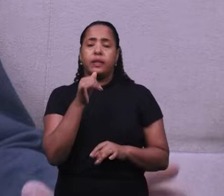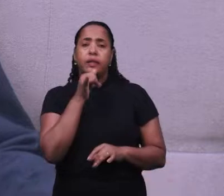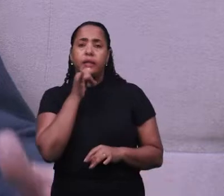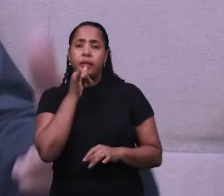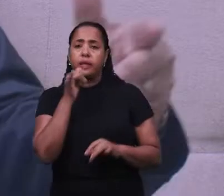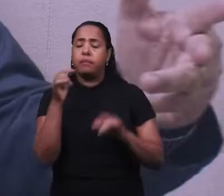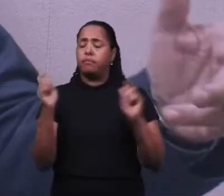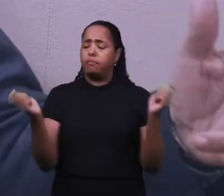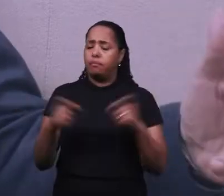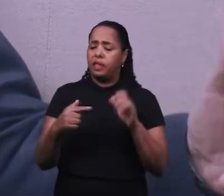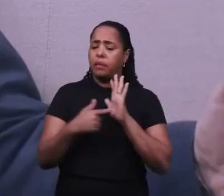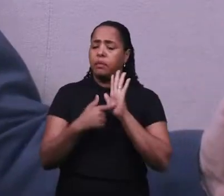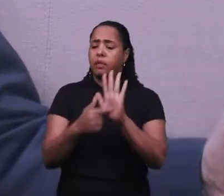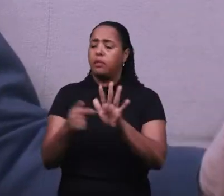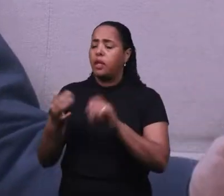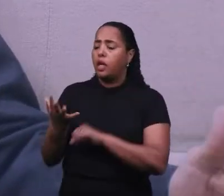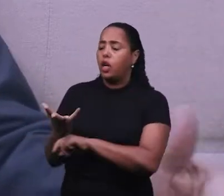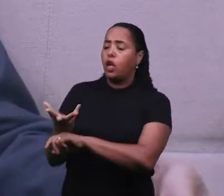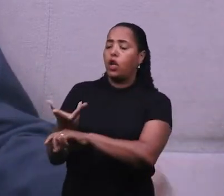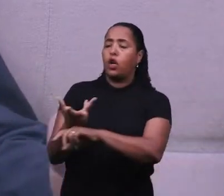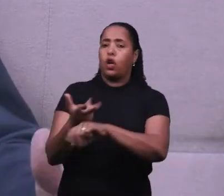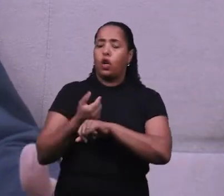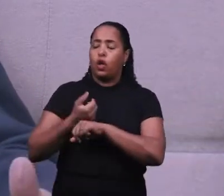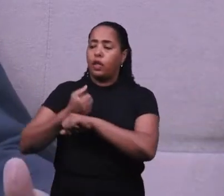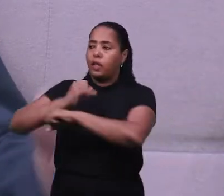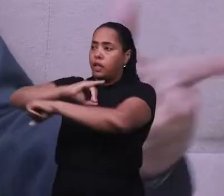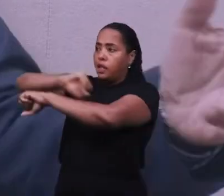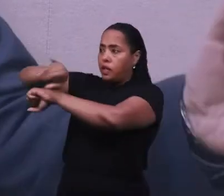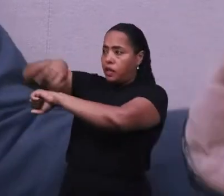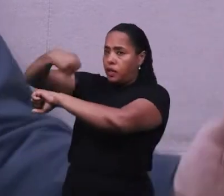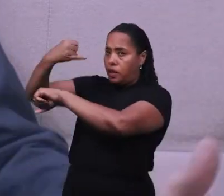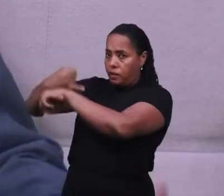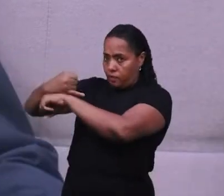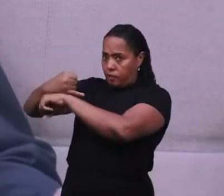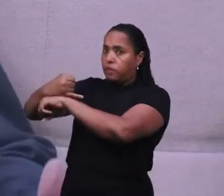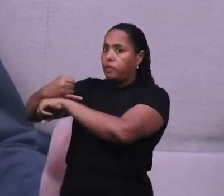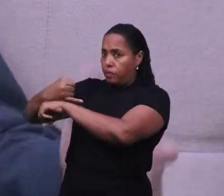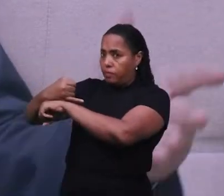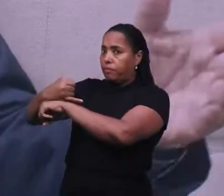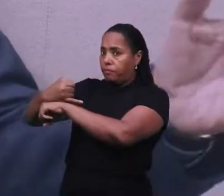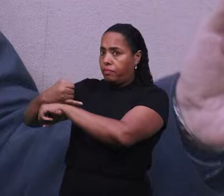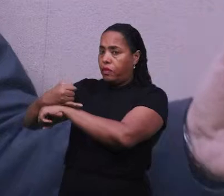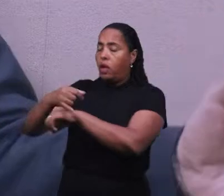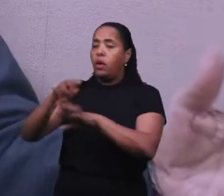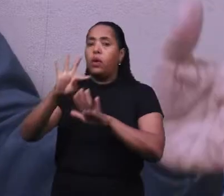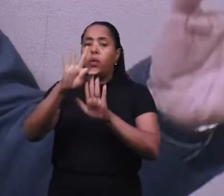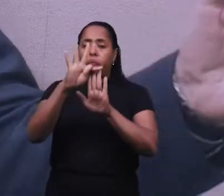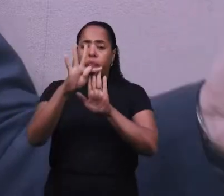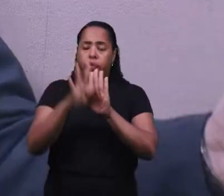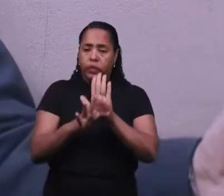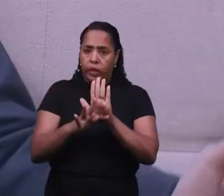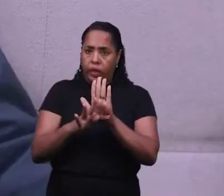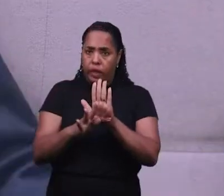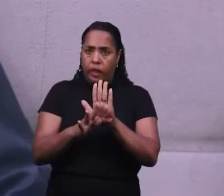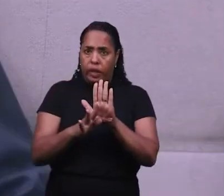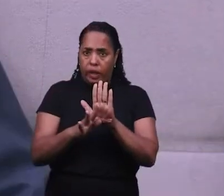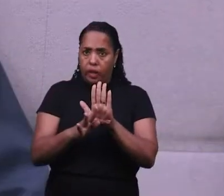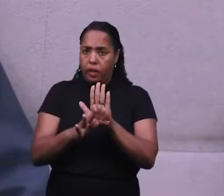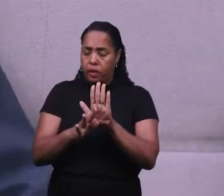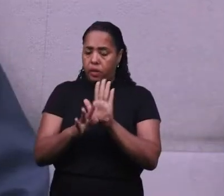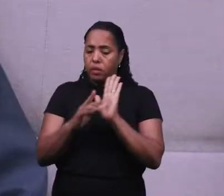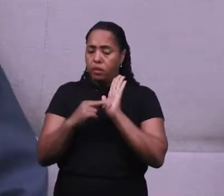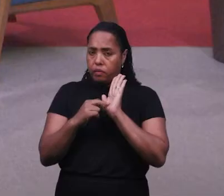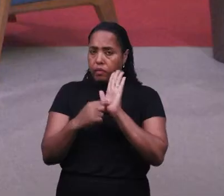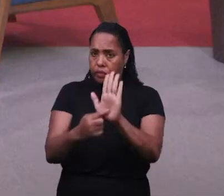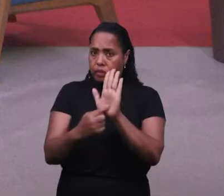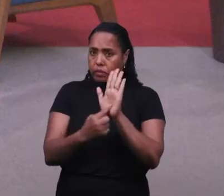pas? Nous pourrions citer la conquête, par exemple, de Jérusalem. Il y a un texte